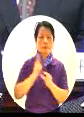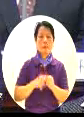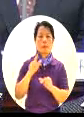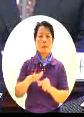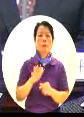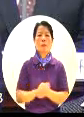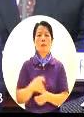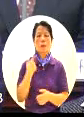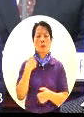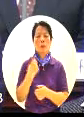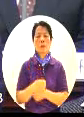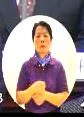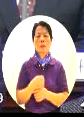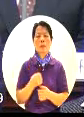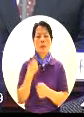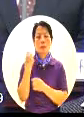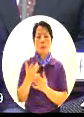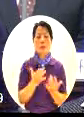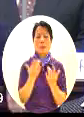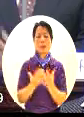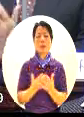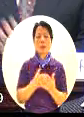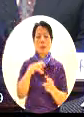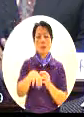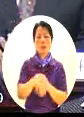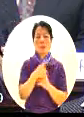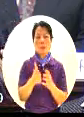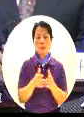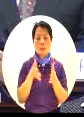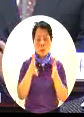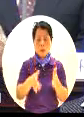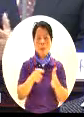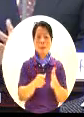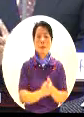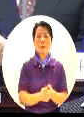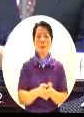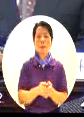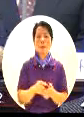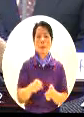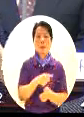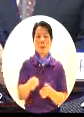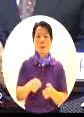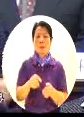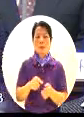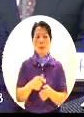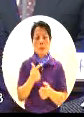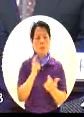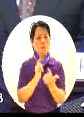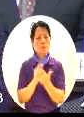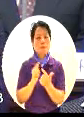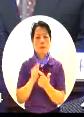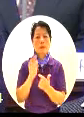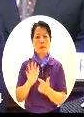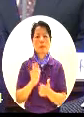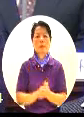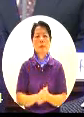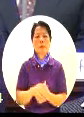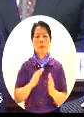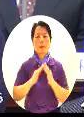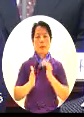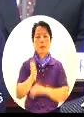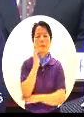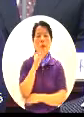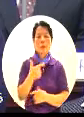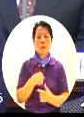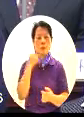们在新潮的这个部分，在那个所在，嘛，伊那个所在嘛是足适当的啊。市政府